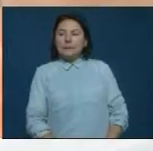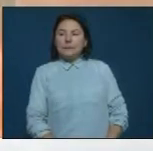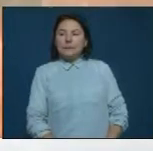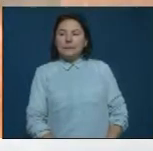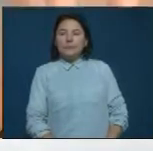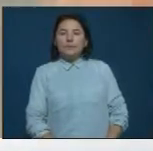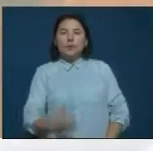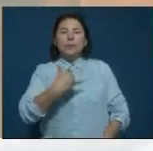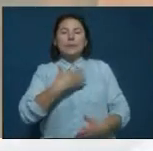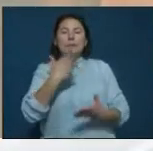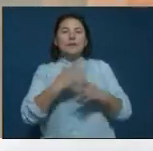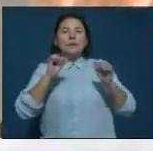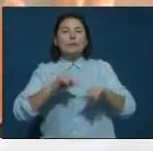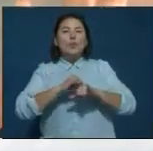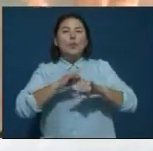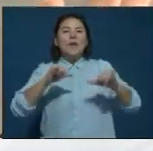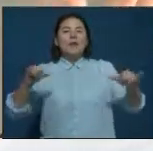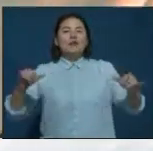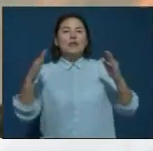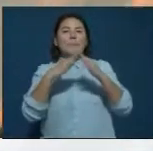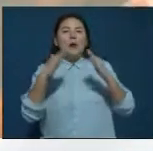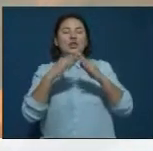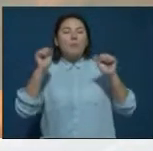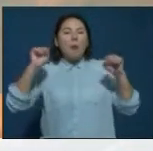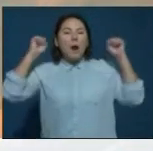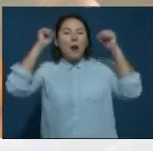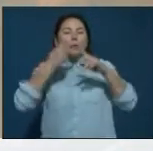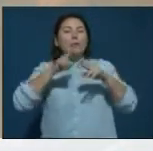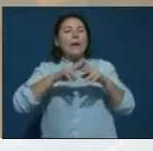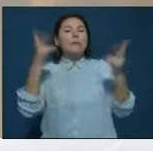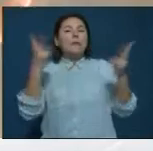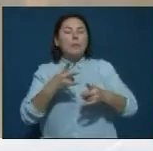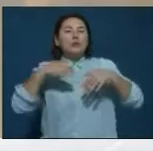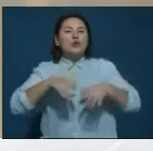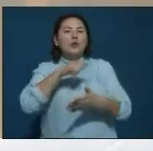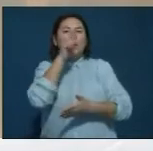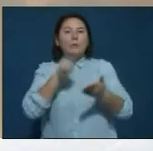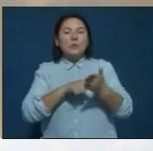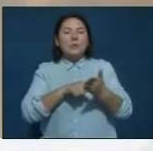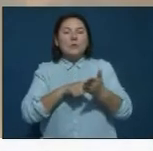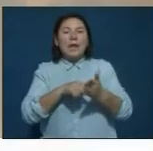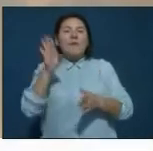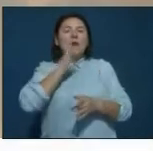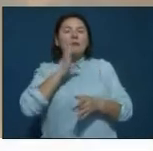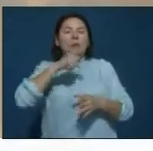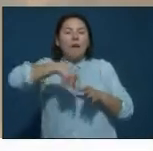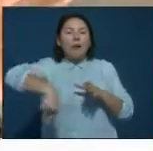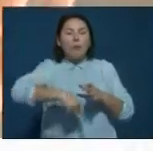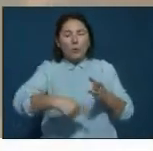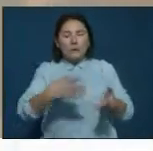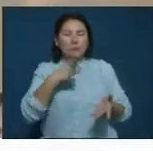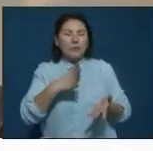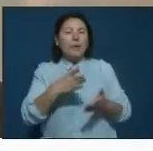есть возможность увеличить число домашнего скота но для этого необходимо решить вопрос с водяными колодцами решение есть